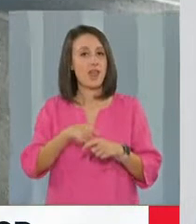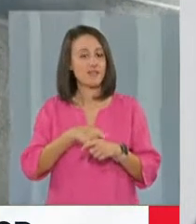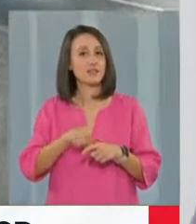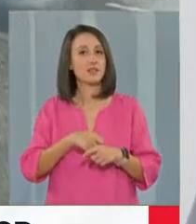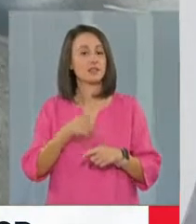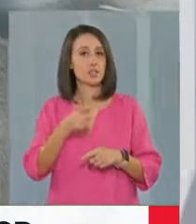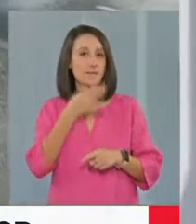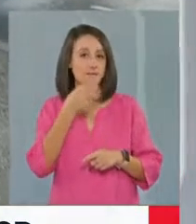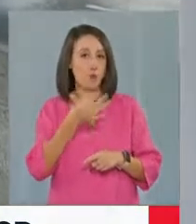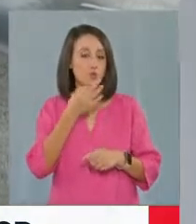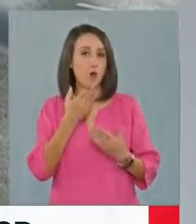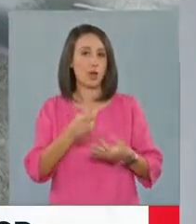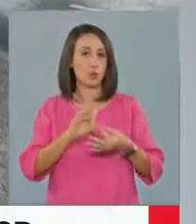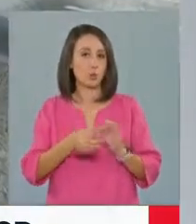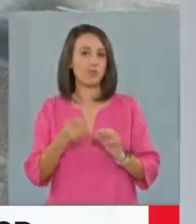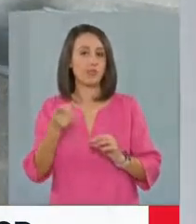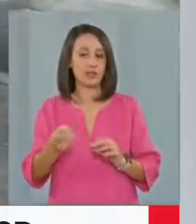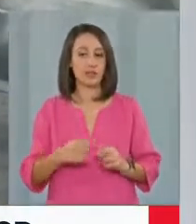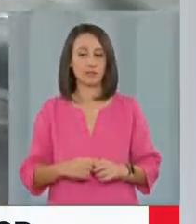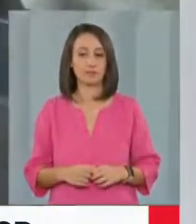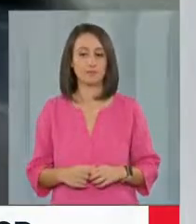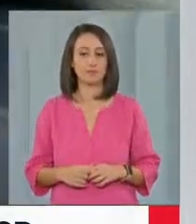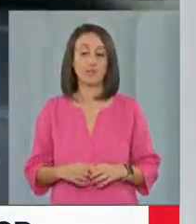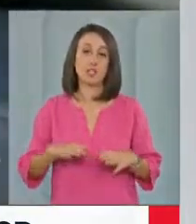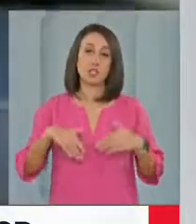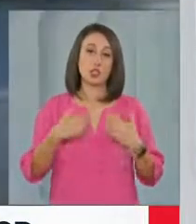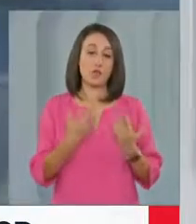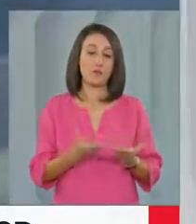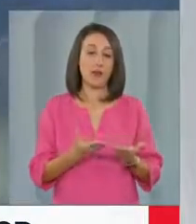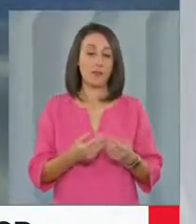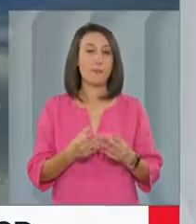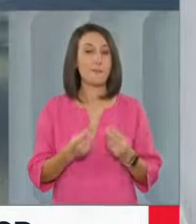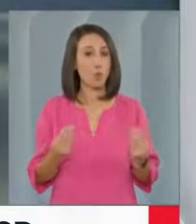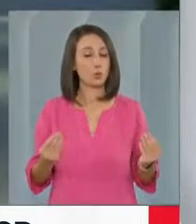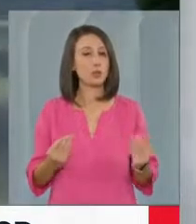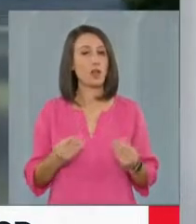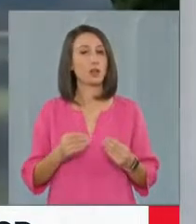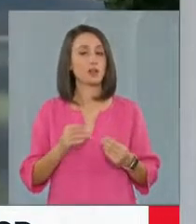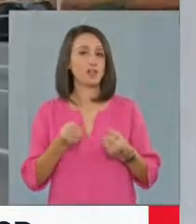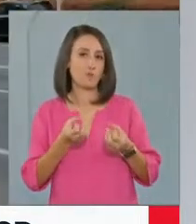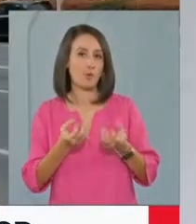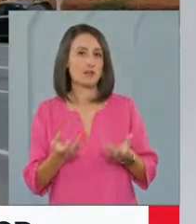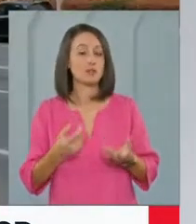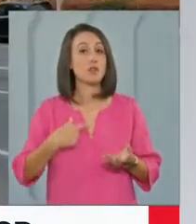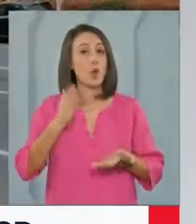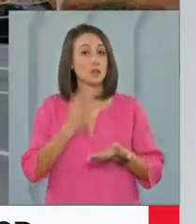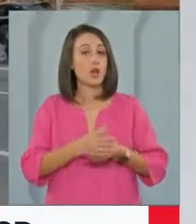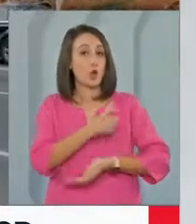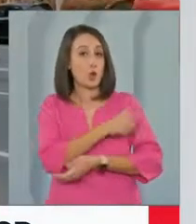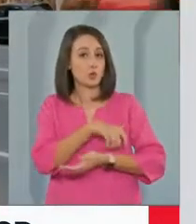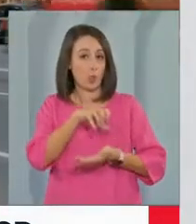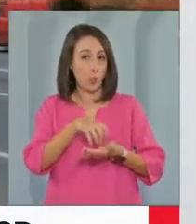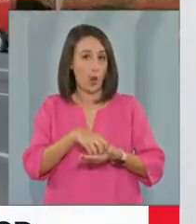revizuiască formularea, exact, să refacă această lege? Să ofere mai mult. Este o hotărâre a Consiliului Local, este o normă